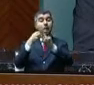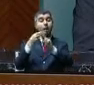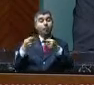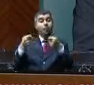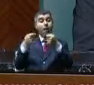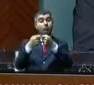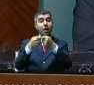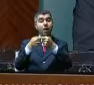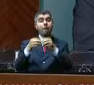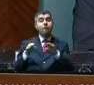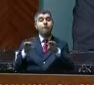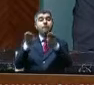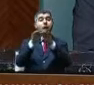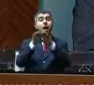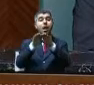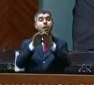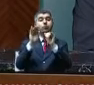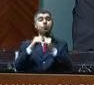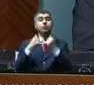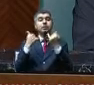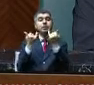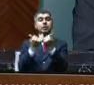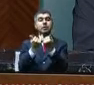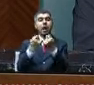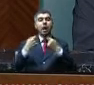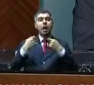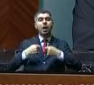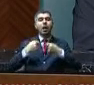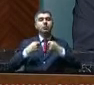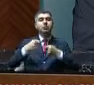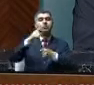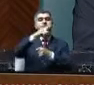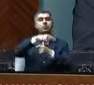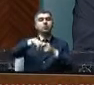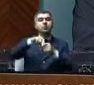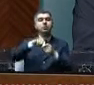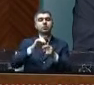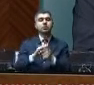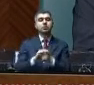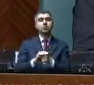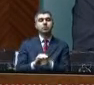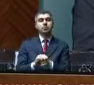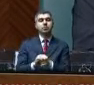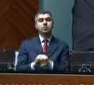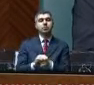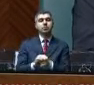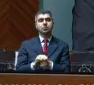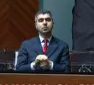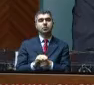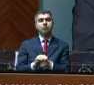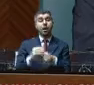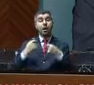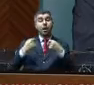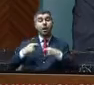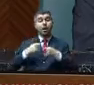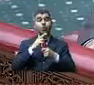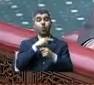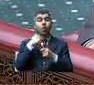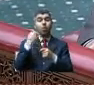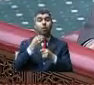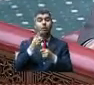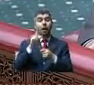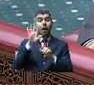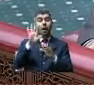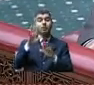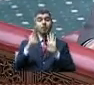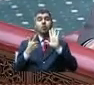كما التوافق عليه في اجتماع ندوة الرؤساء يوم الاثنين 30 نوفمبر. السيد رئيس الحكومة